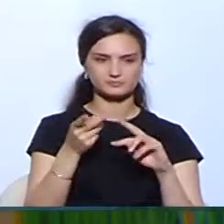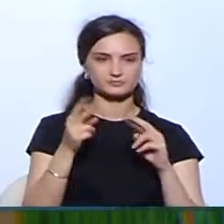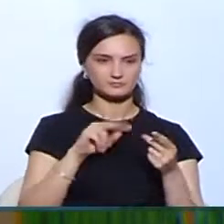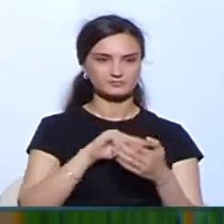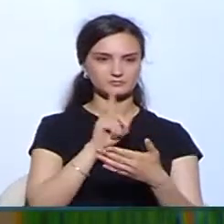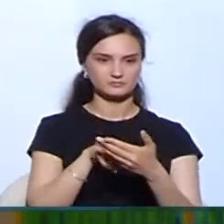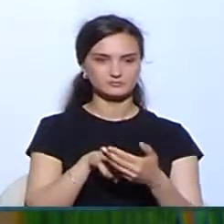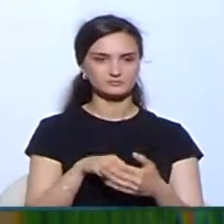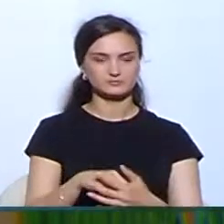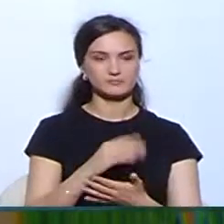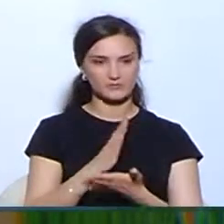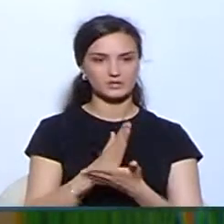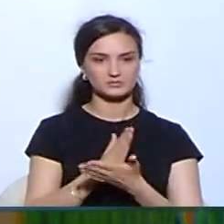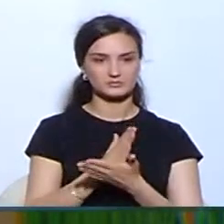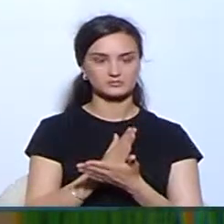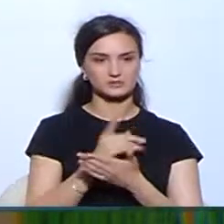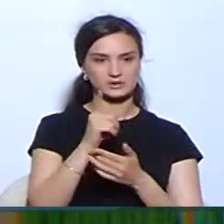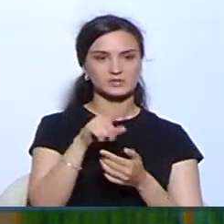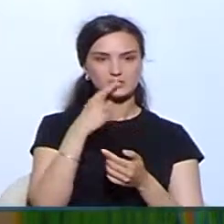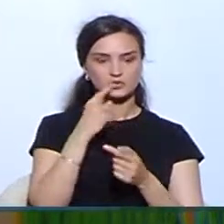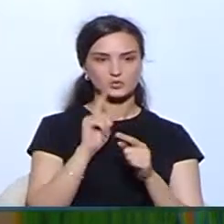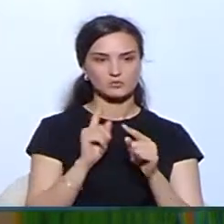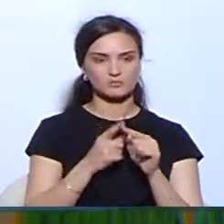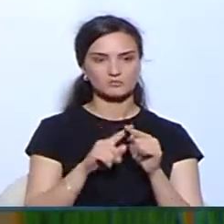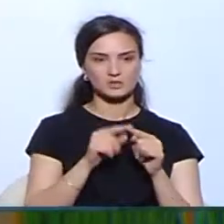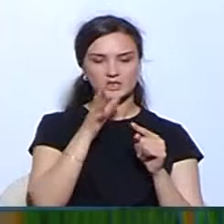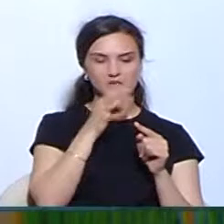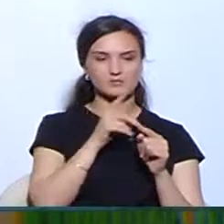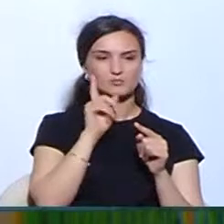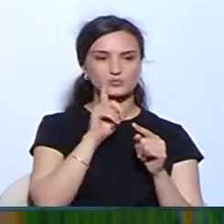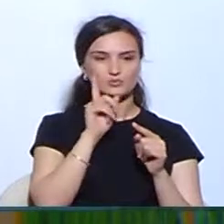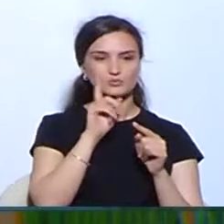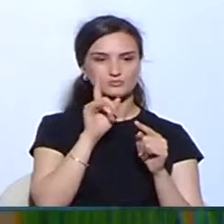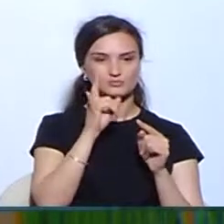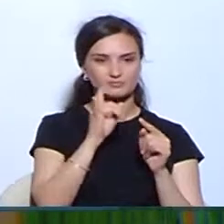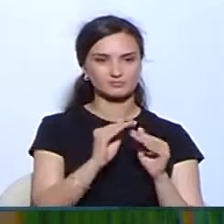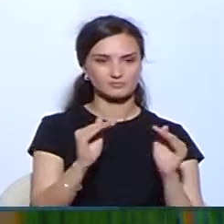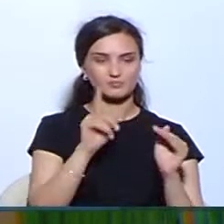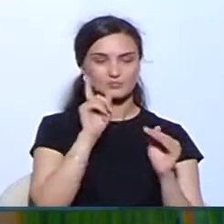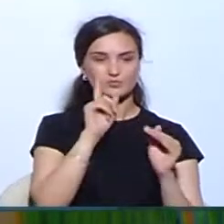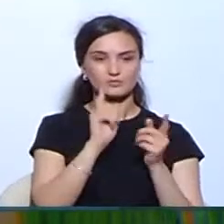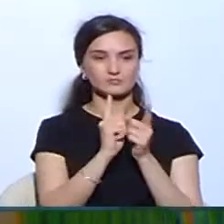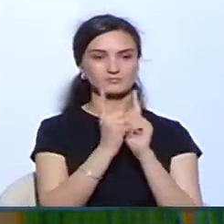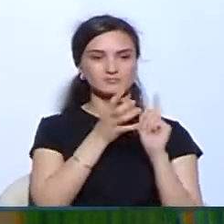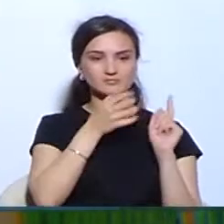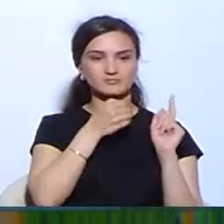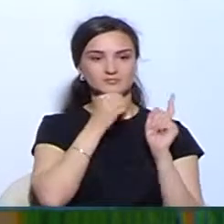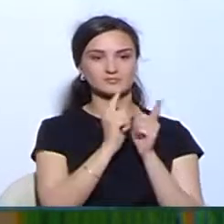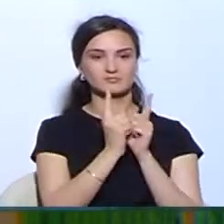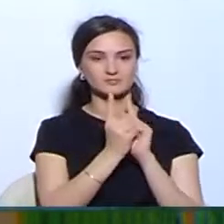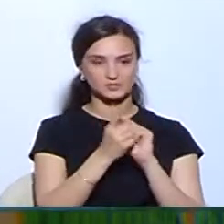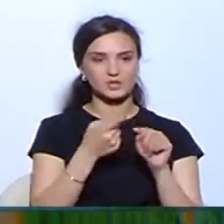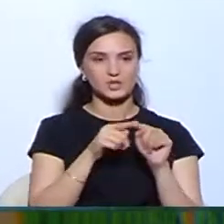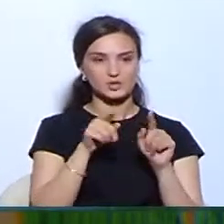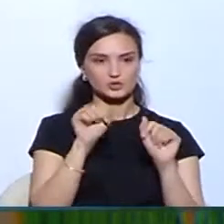ასეც. არის თქვენ ბრძანეთ, რომ აი გარდატეხის ასაკში გამოჩნდა კისტა, რომელიც ფუნქციონია, რომელიც შეიძლება